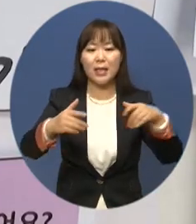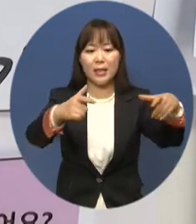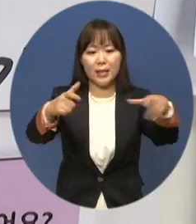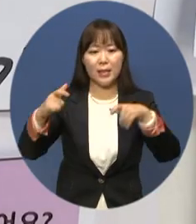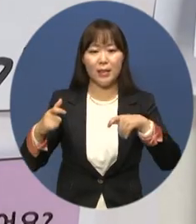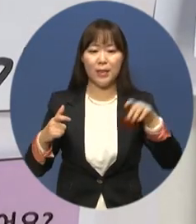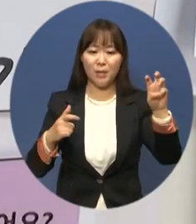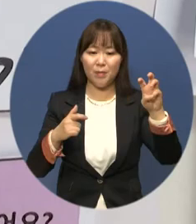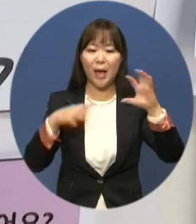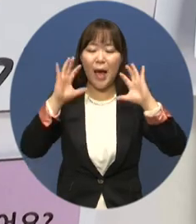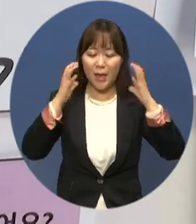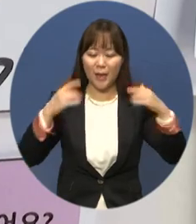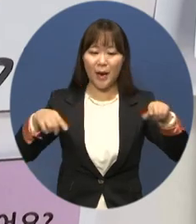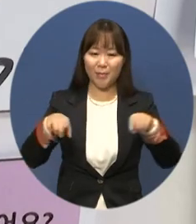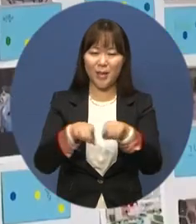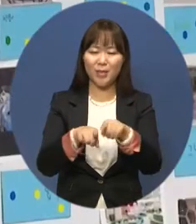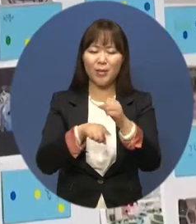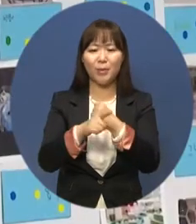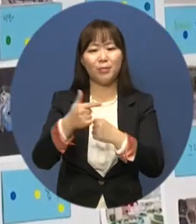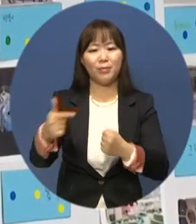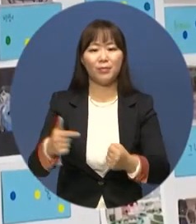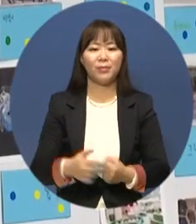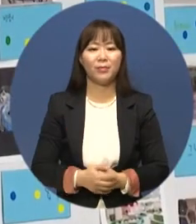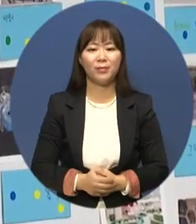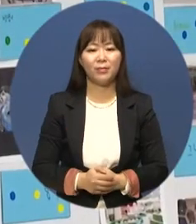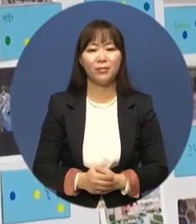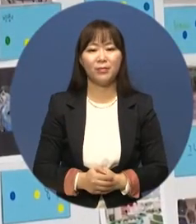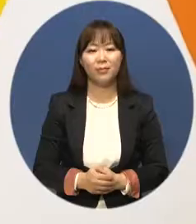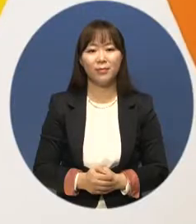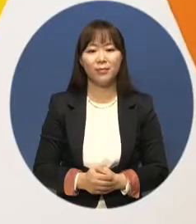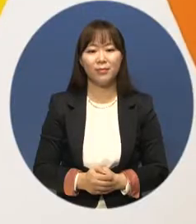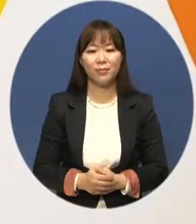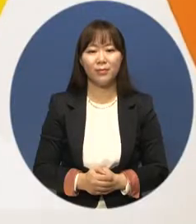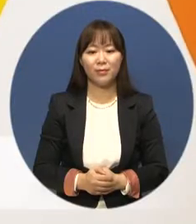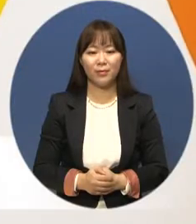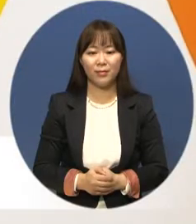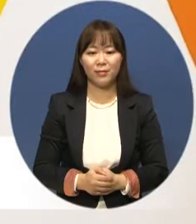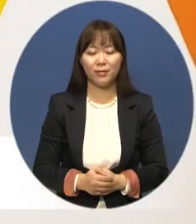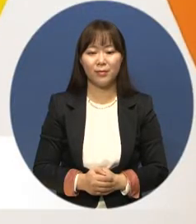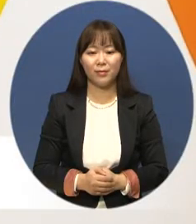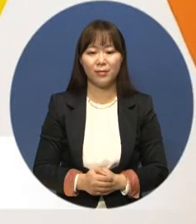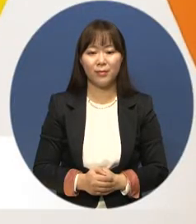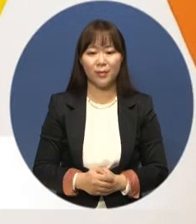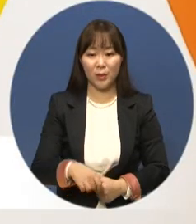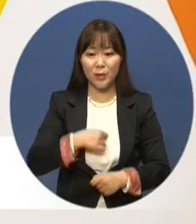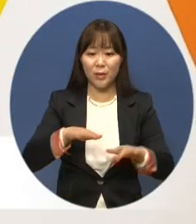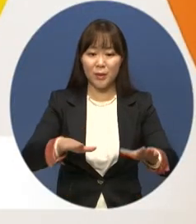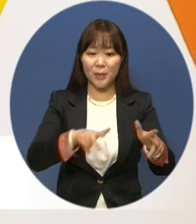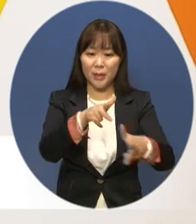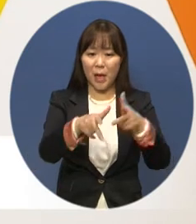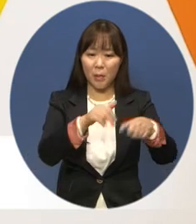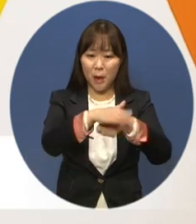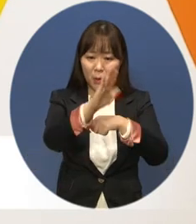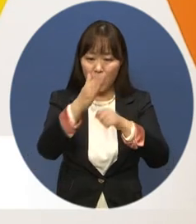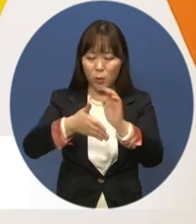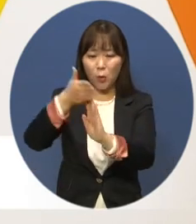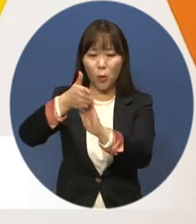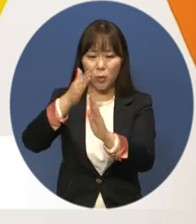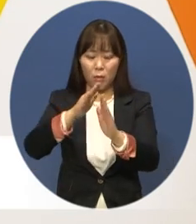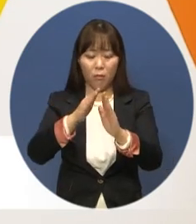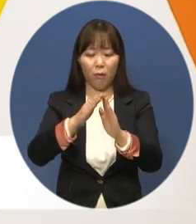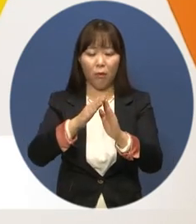아동들이 함께 하여 그 의미를 더하고 있습니다 어 사실 지금 산업화가 되고 도시화가